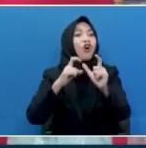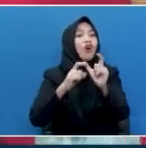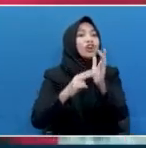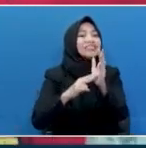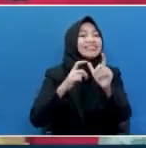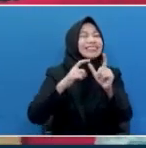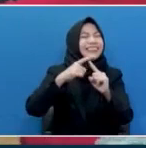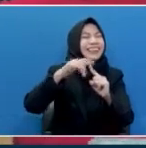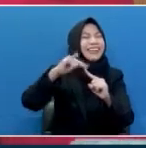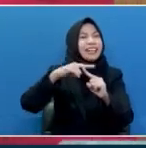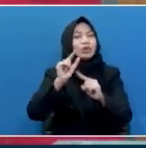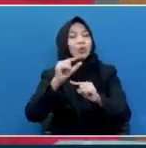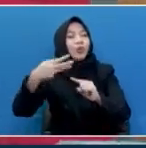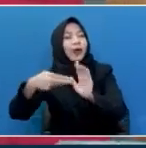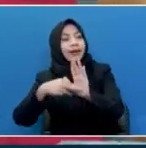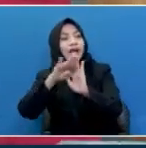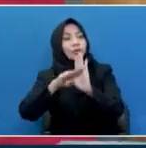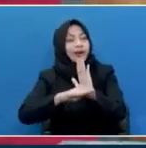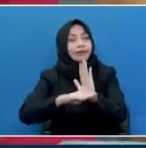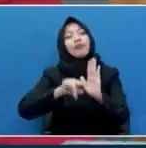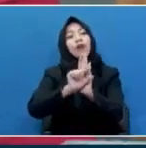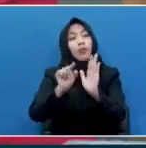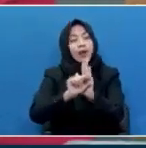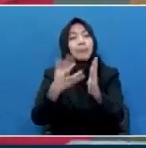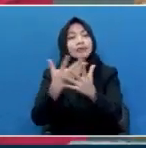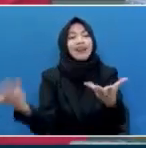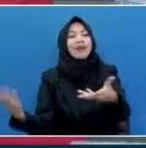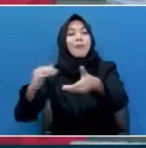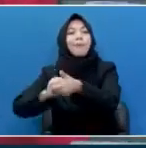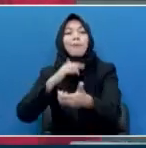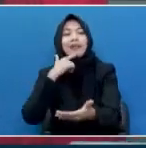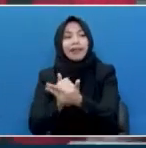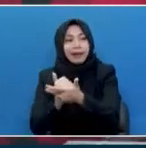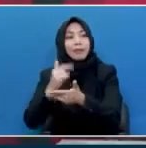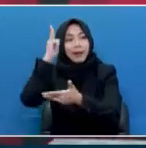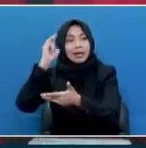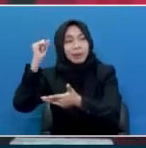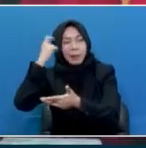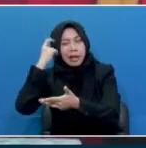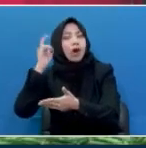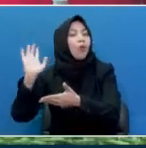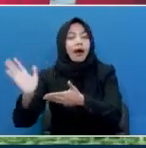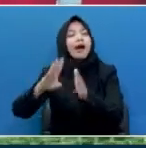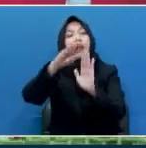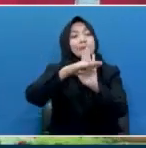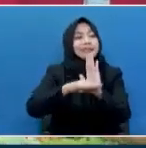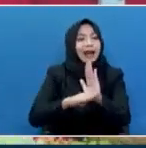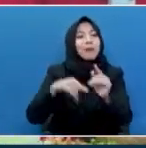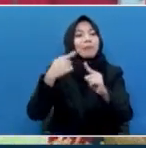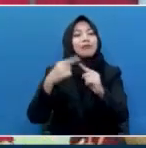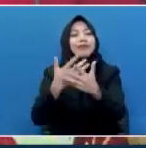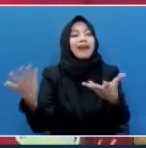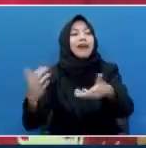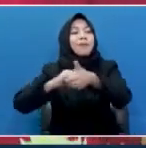situlah saya pikir dari pesan bum Mea bahwa letak ee kemenangan politik ataupun dinamika politik dari